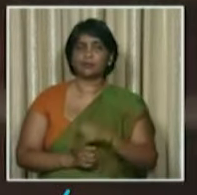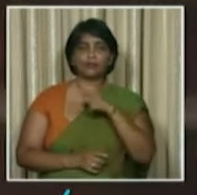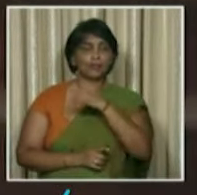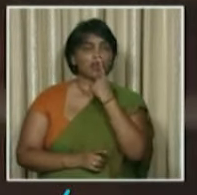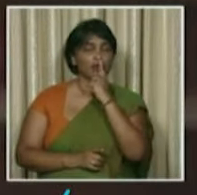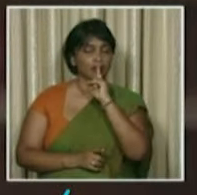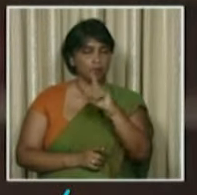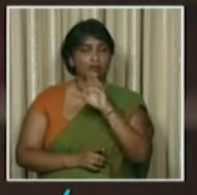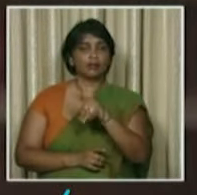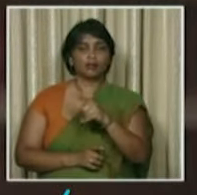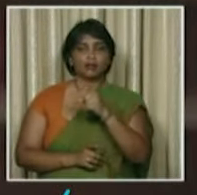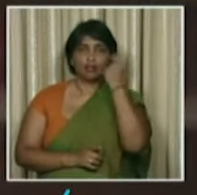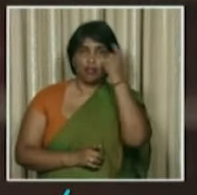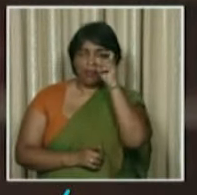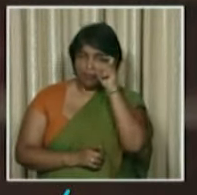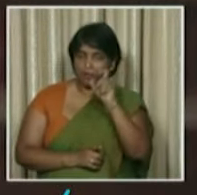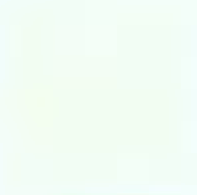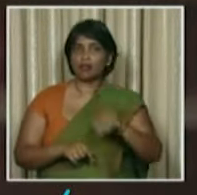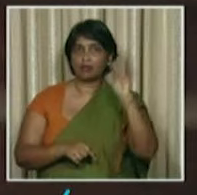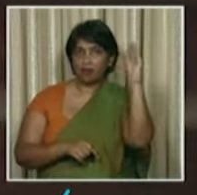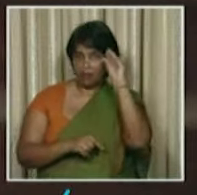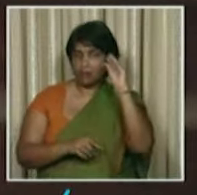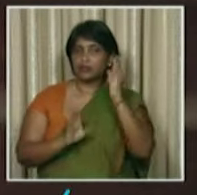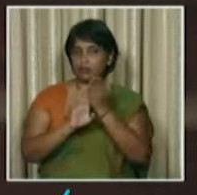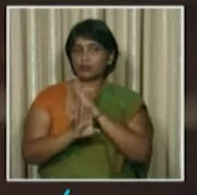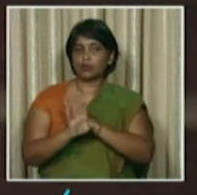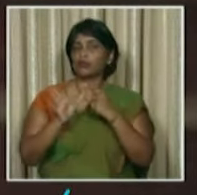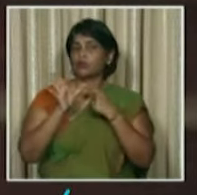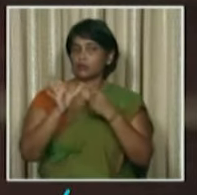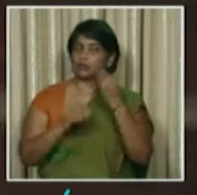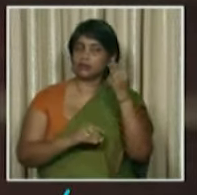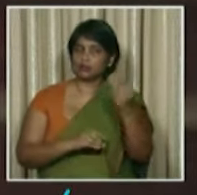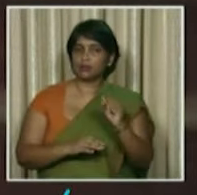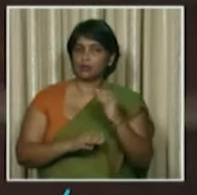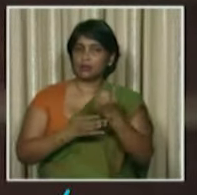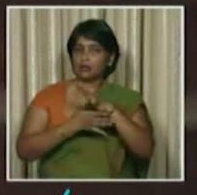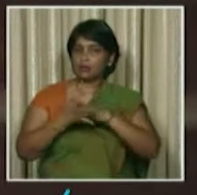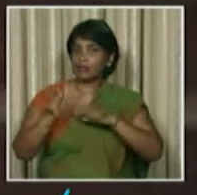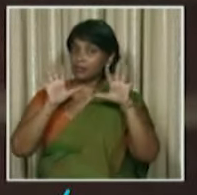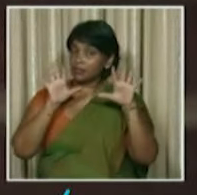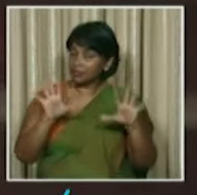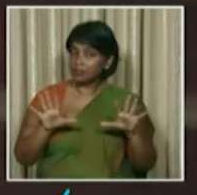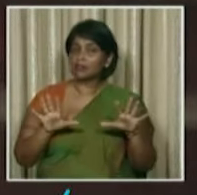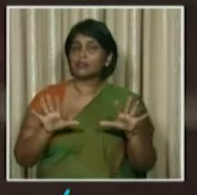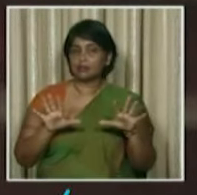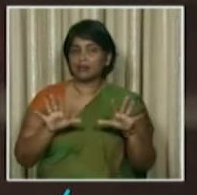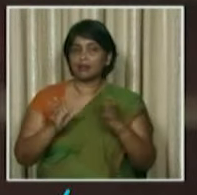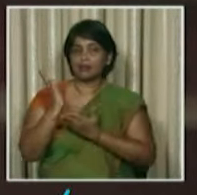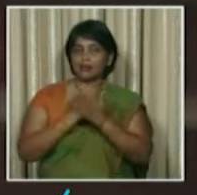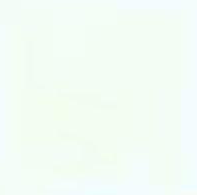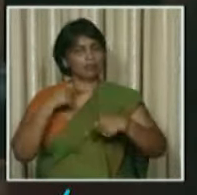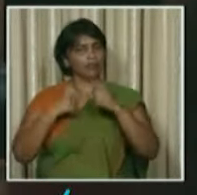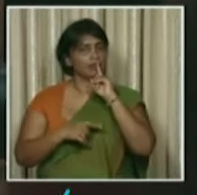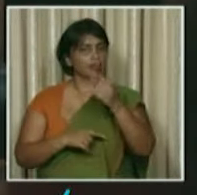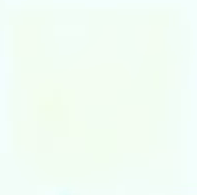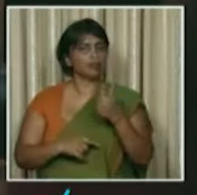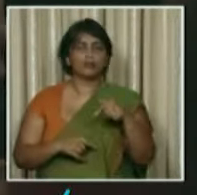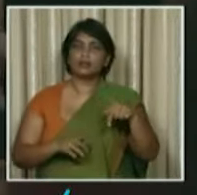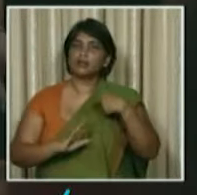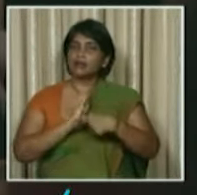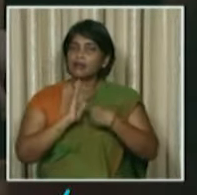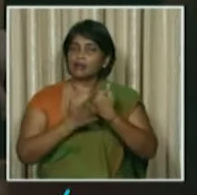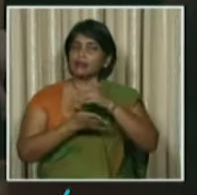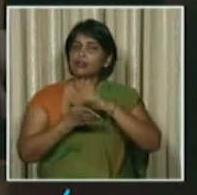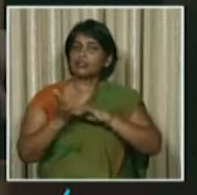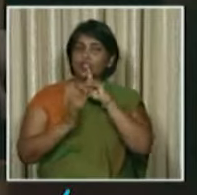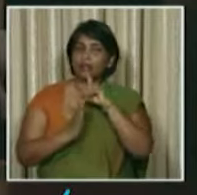නිසා ඒ ගැන හොයලා දවස් හවස වෙන්න ඉස්සෙල්ලා උත්තරයක් ලබා දෙන්න. හැබැයි පෙත්සම් 10ක් ගෙනාවු පෙත්සම් කාර්යයක් නිසා මම වැඩි කතා කරන්න කැමතියි. මේ රටේ පෙත්සම් කිව්වම